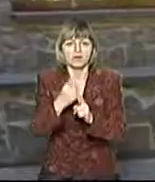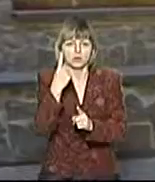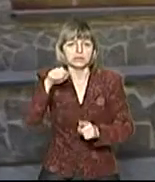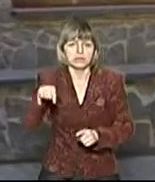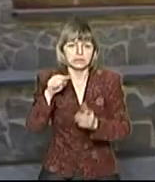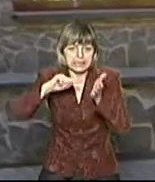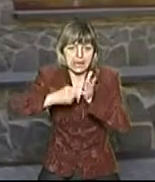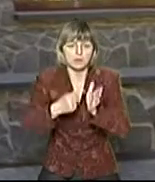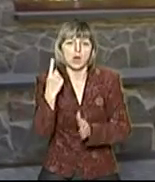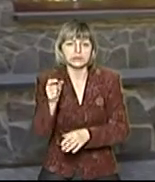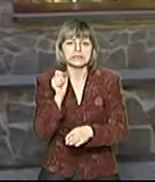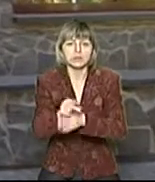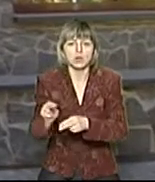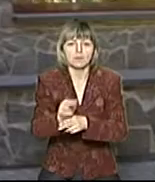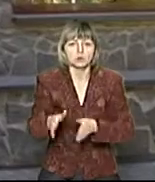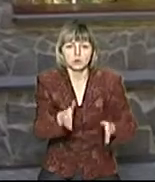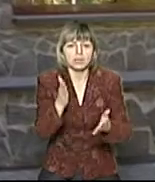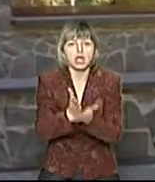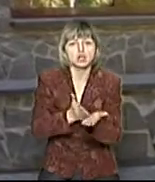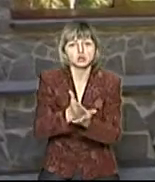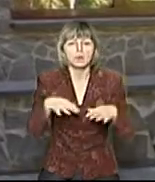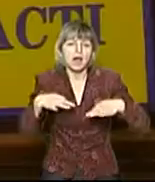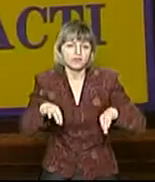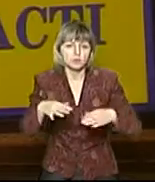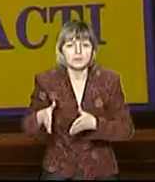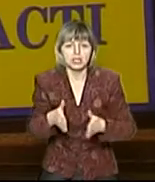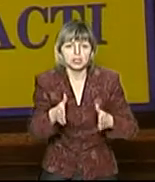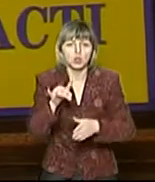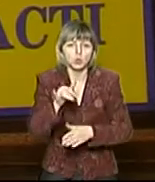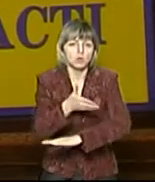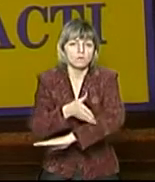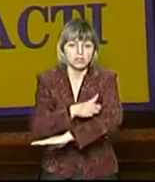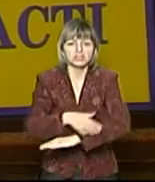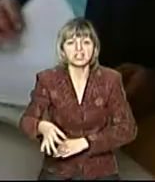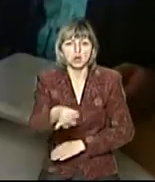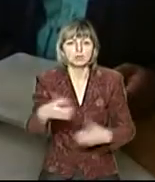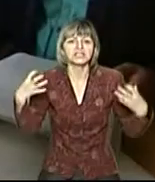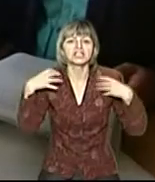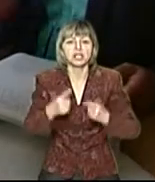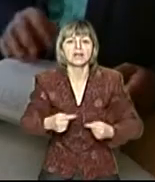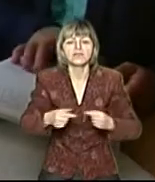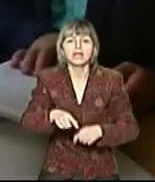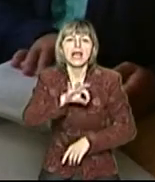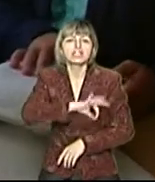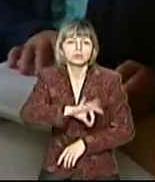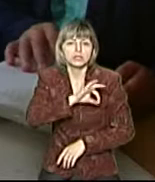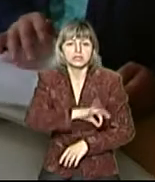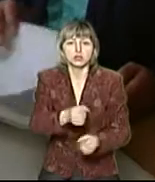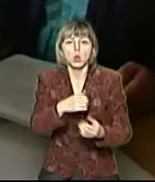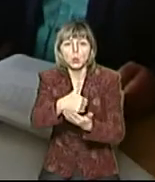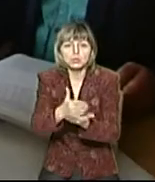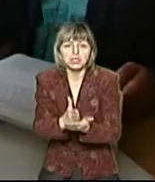1.1. Замовником ремонту дороги є служба автомобільних доріг у Волинській області. Начальник відділу експлуатаційного